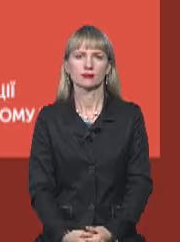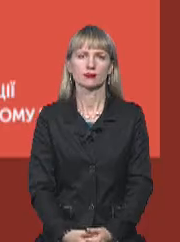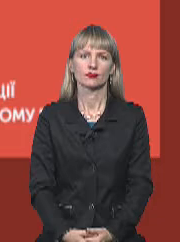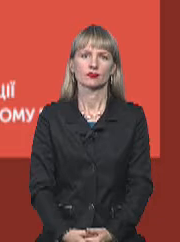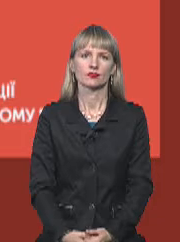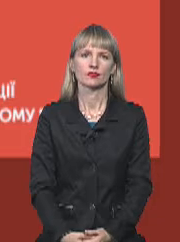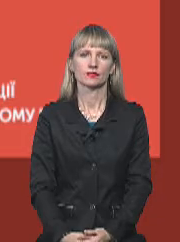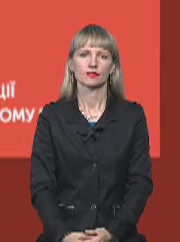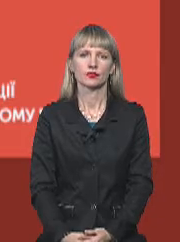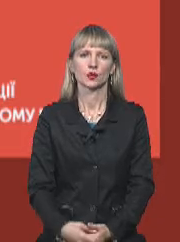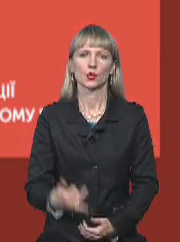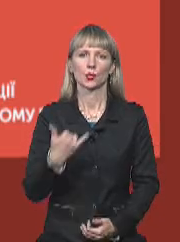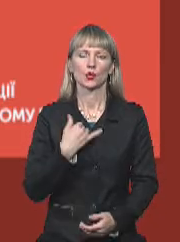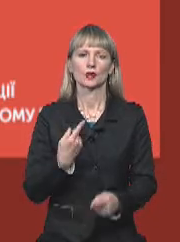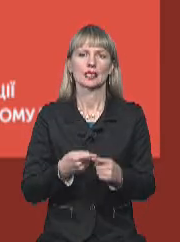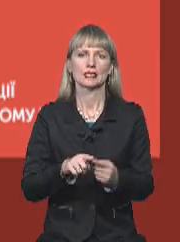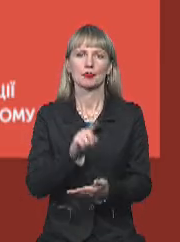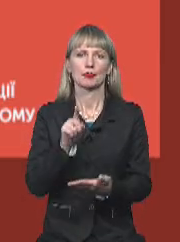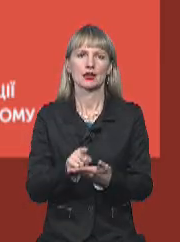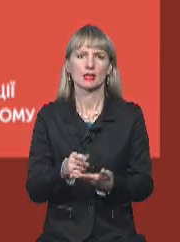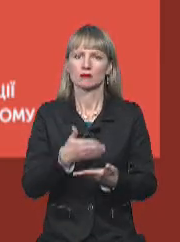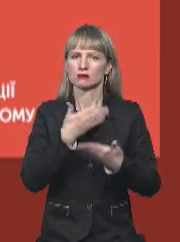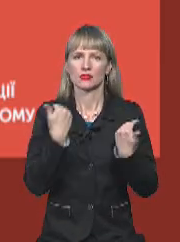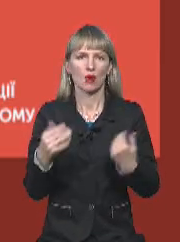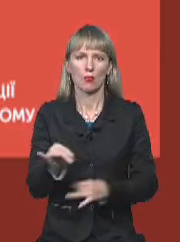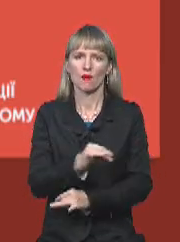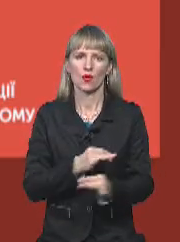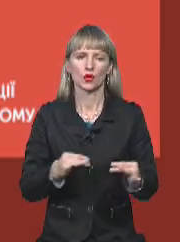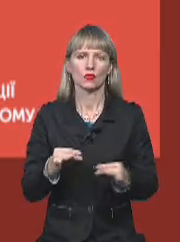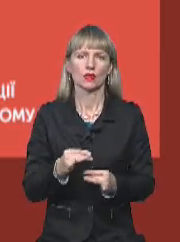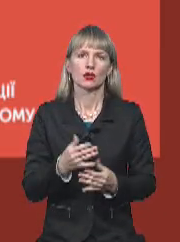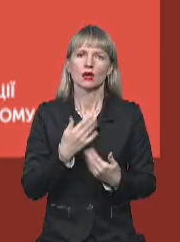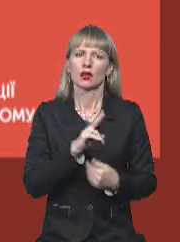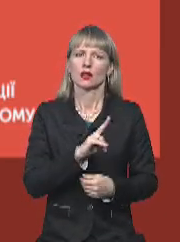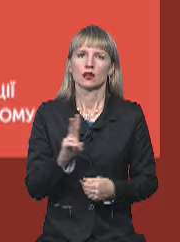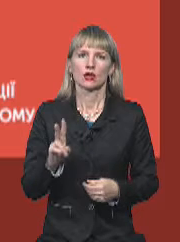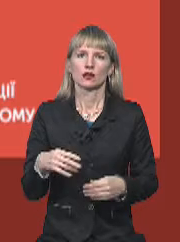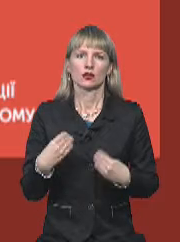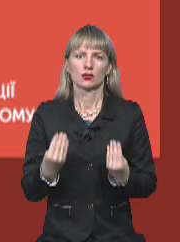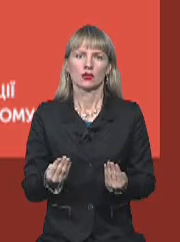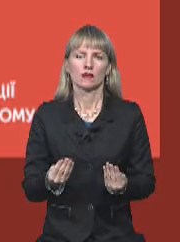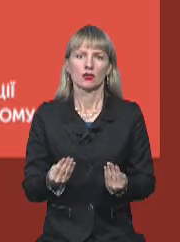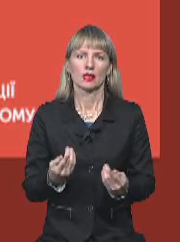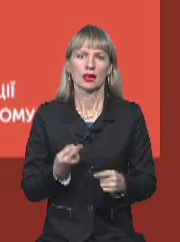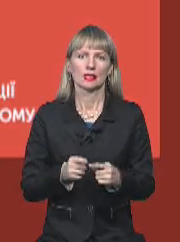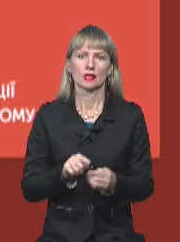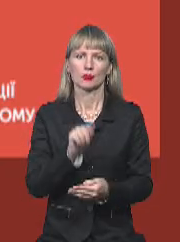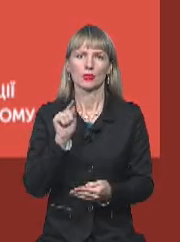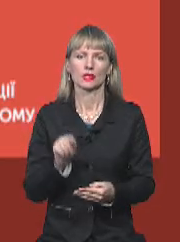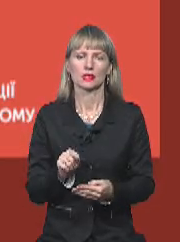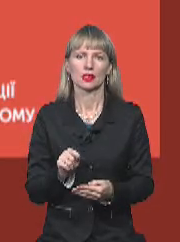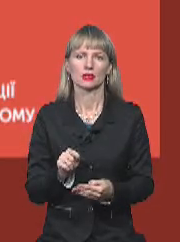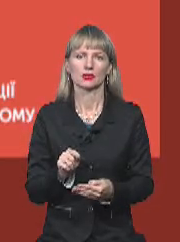У нас це питання якось не обговорювалось, не було, ніхто не задавав цих запитань, що